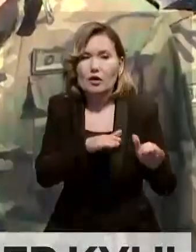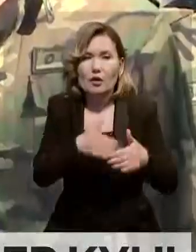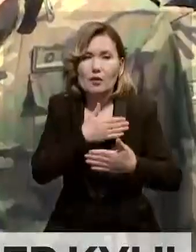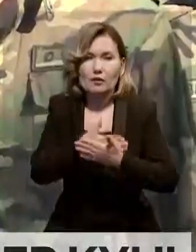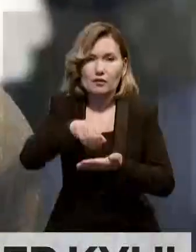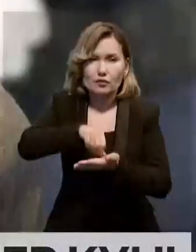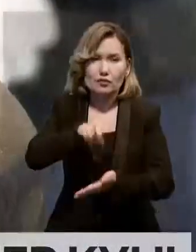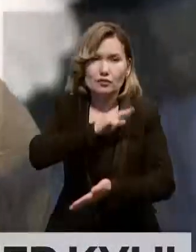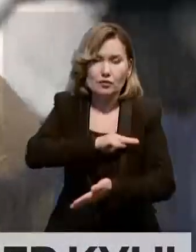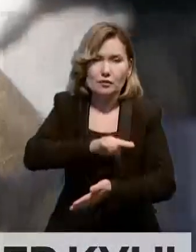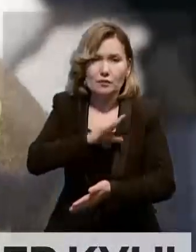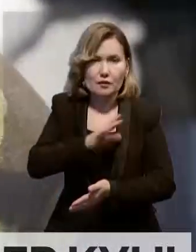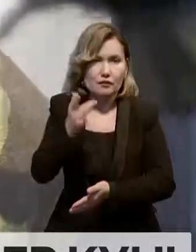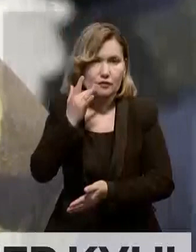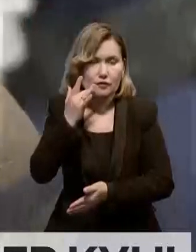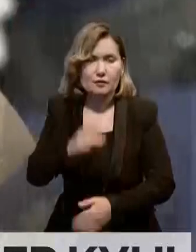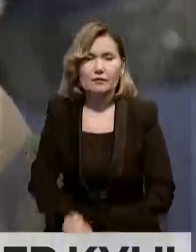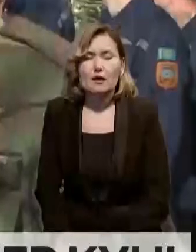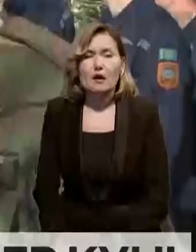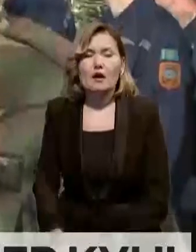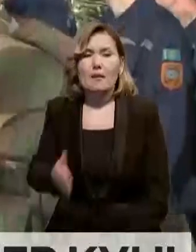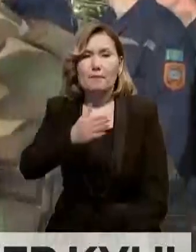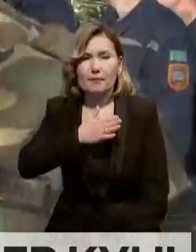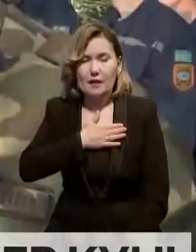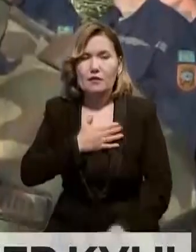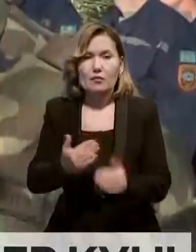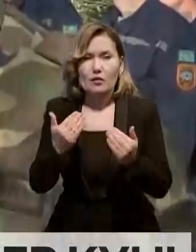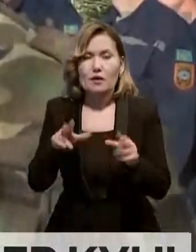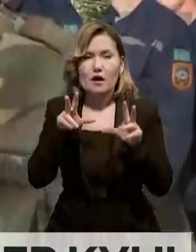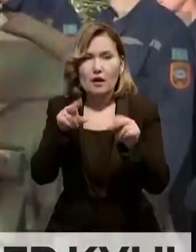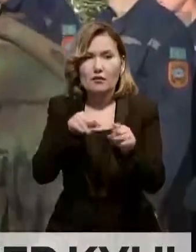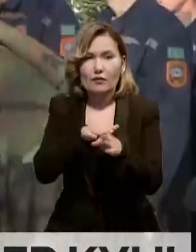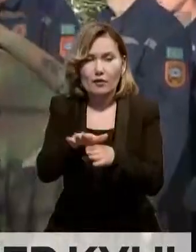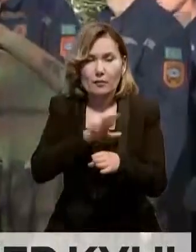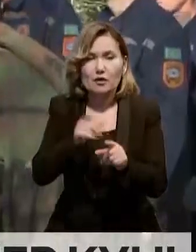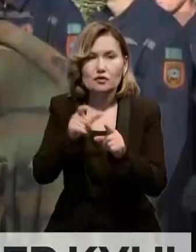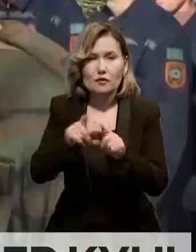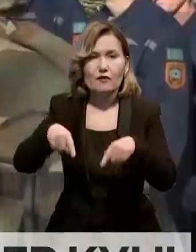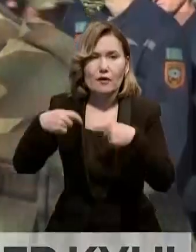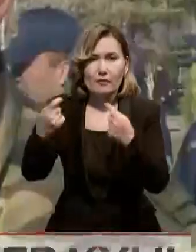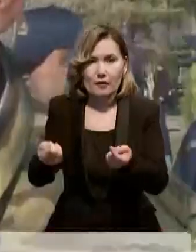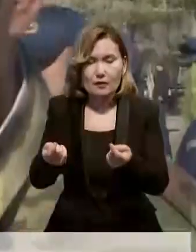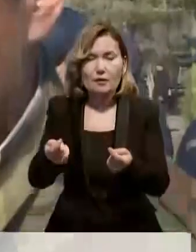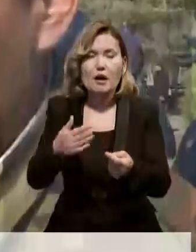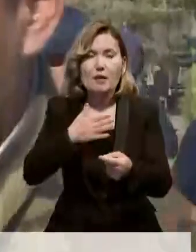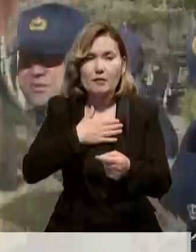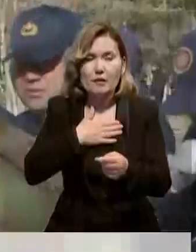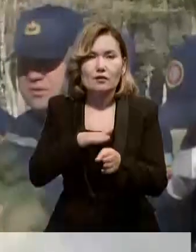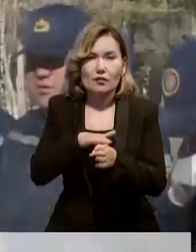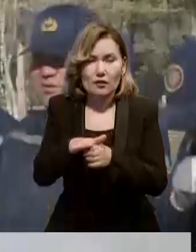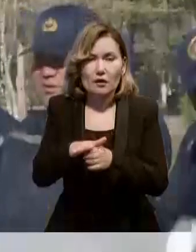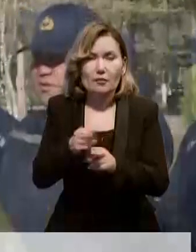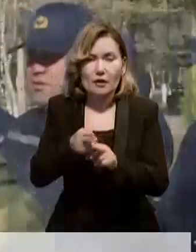шығып үлгерген. Өмір бойына бір рет ант қабылдайды. Сол бүгін сол ант бізге бұйырып тұр екен қабылдау. Біз